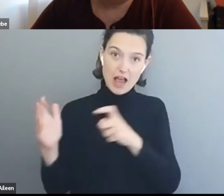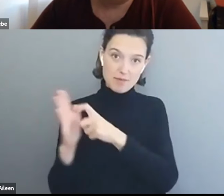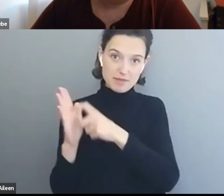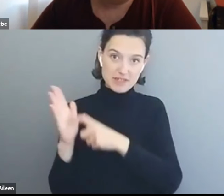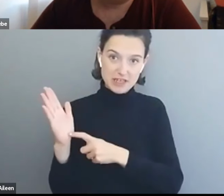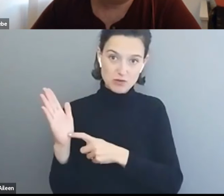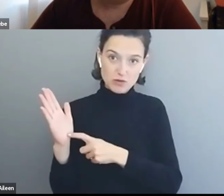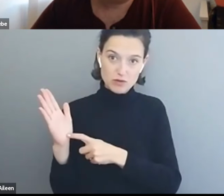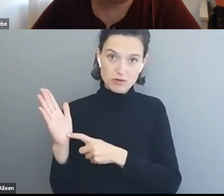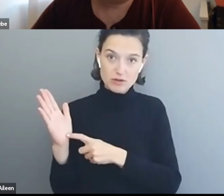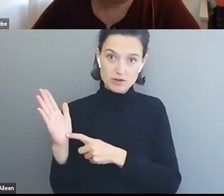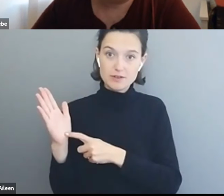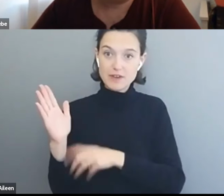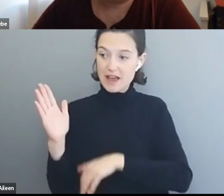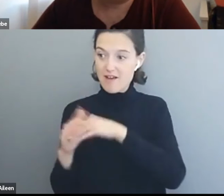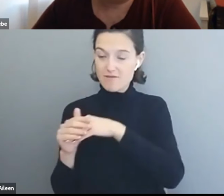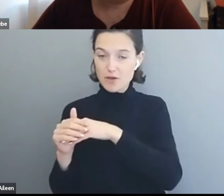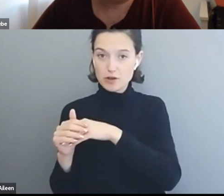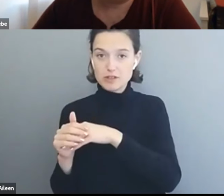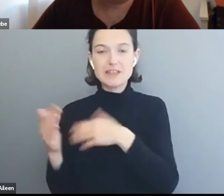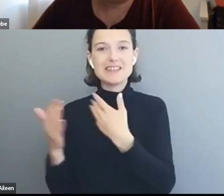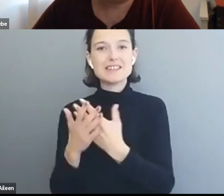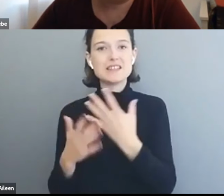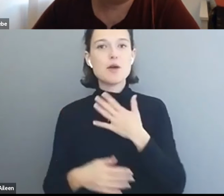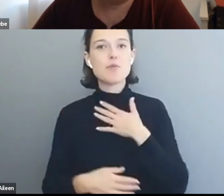zuerst richten würde an die Ulrike Peter,